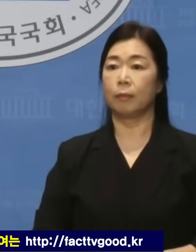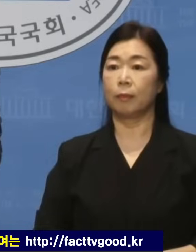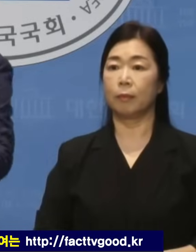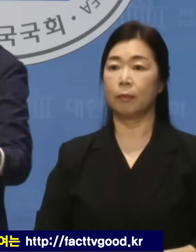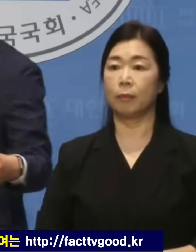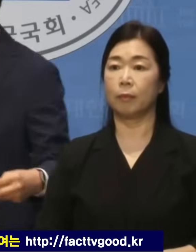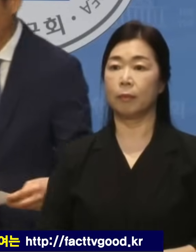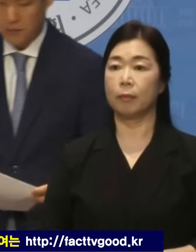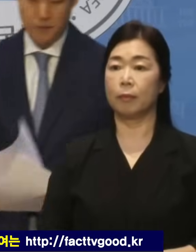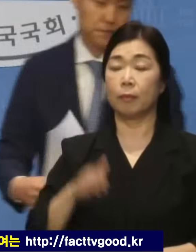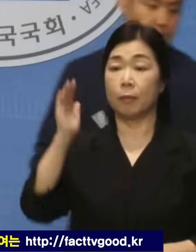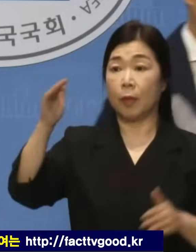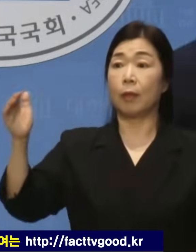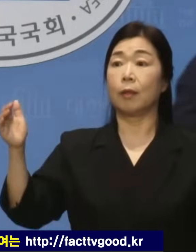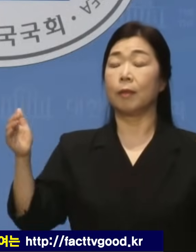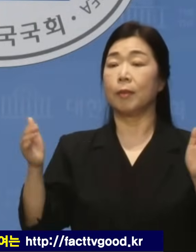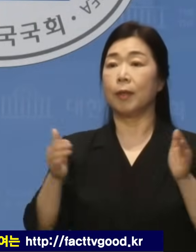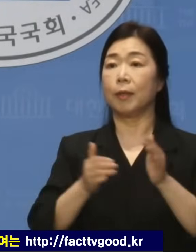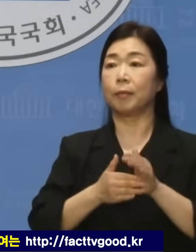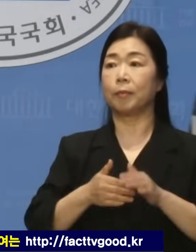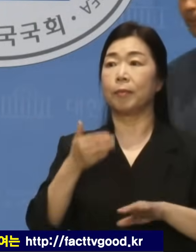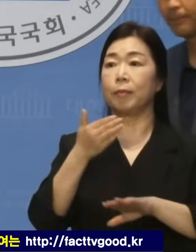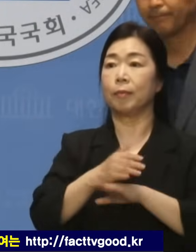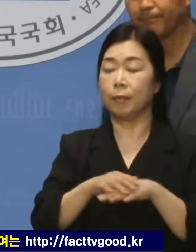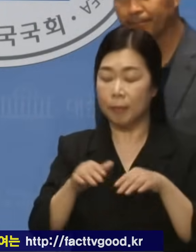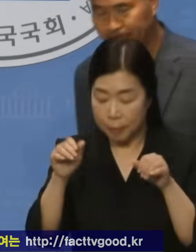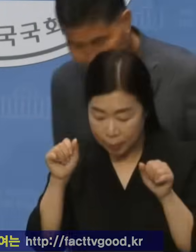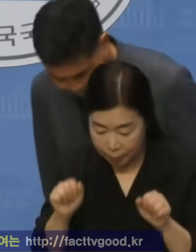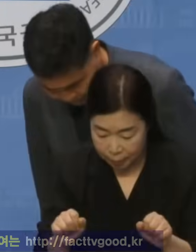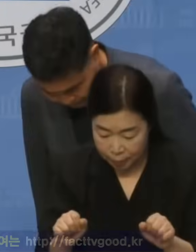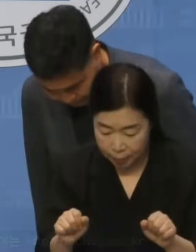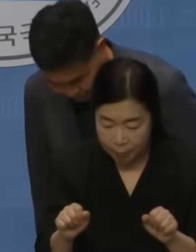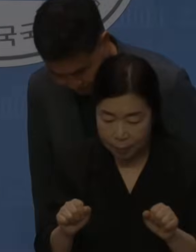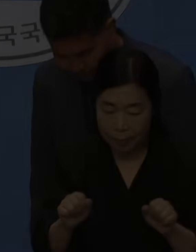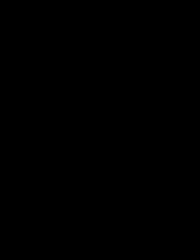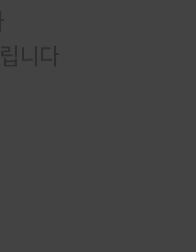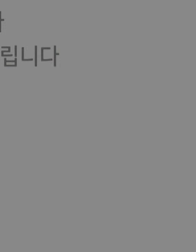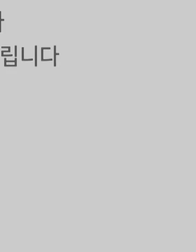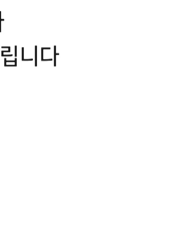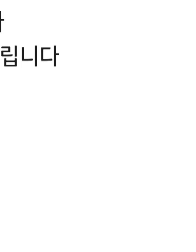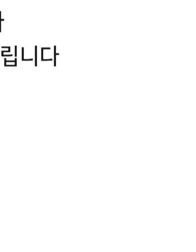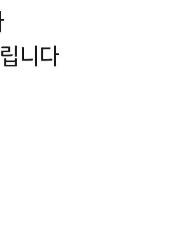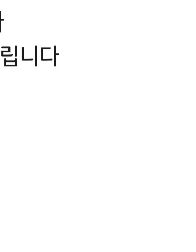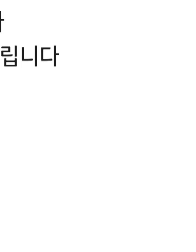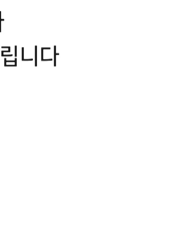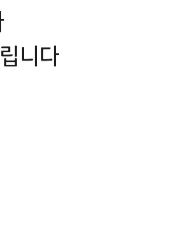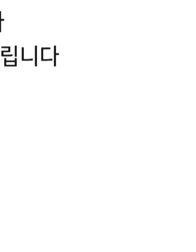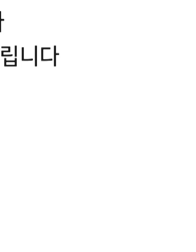이상으로 기자회견을 마치겠습니다.